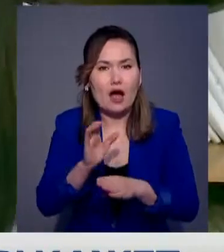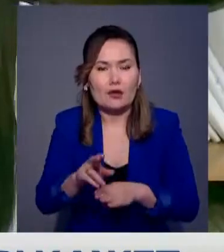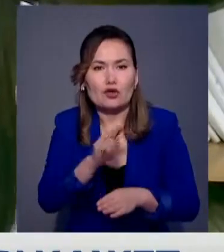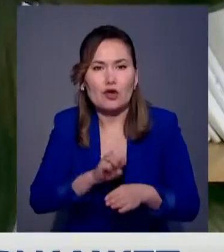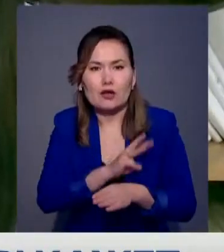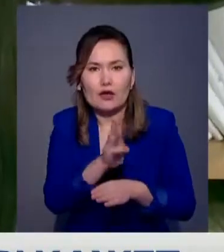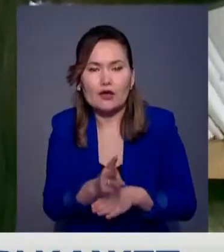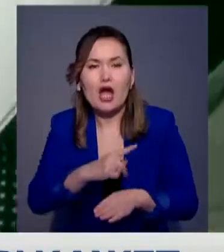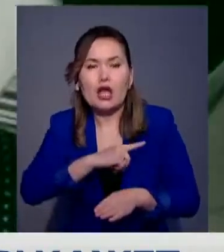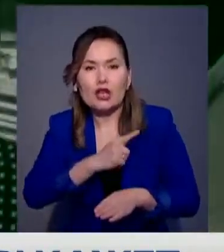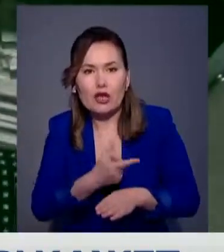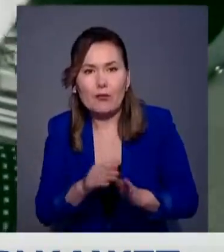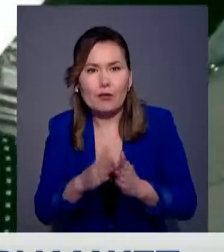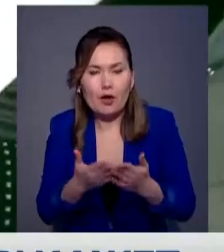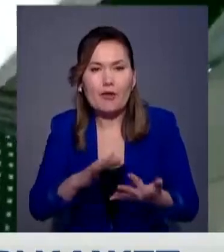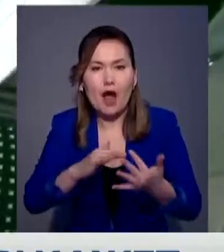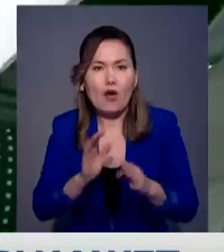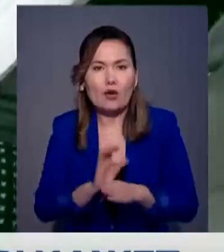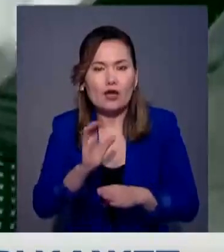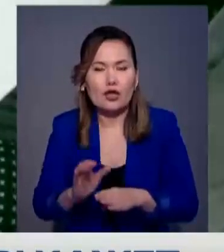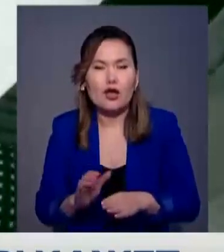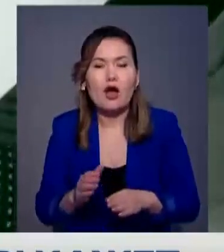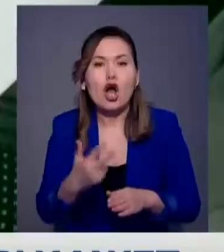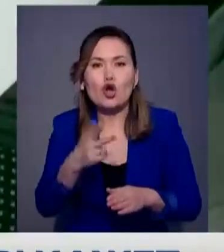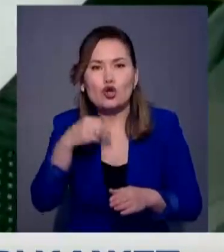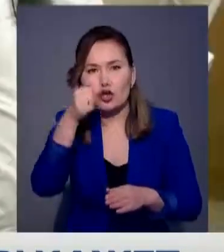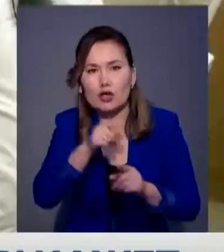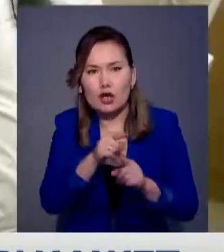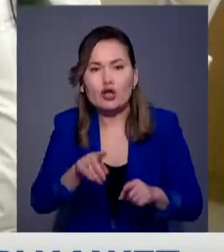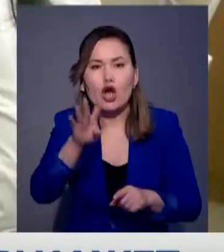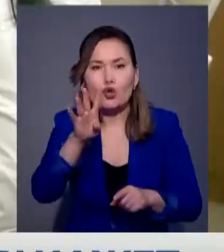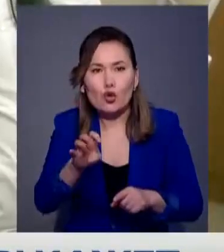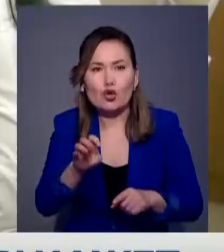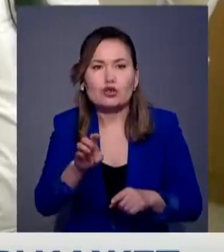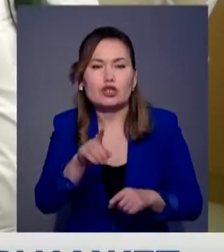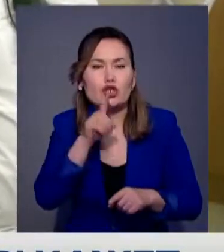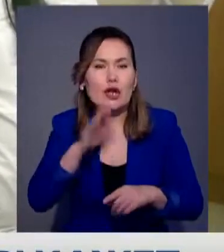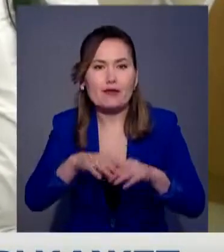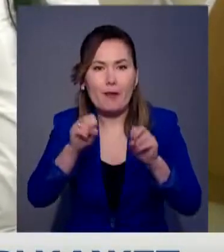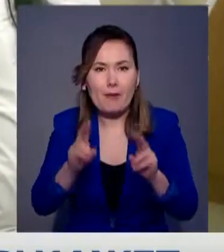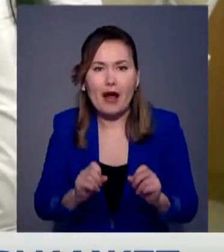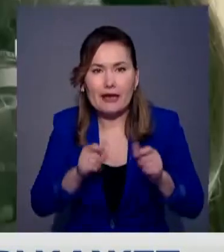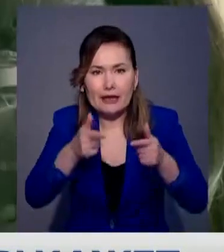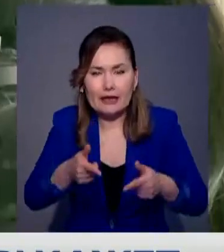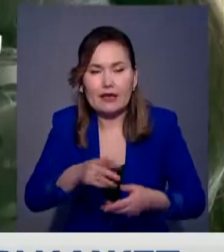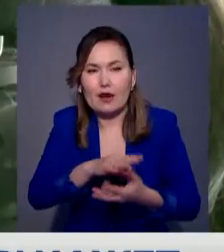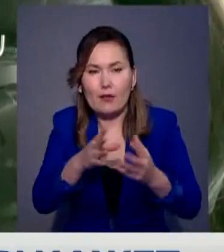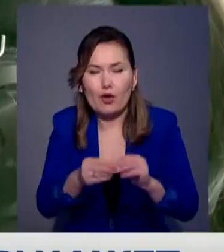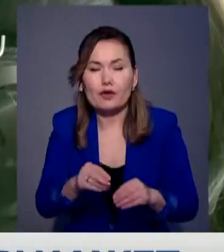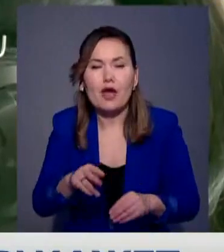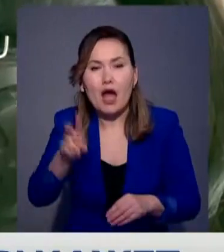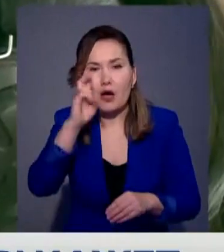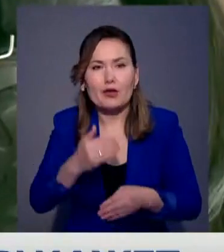Мысалы, дипломмен ауылға бағдарламасы аясында соңғы 3 жылда облысқа 400-ге жуық жас маман келіп, оларға әлеуметтік қолдау